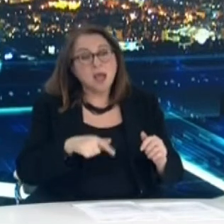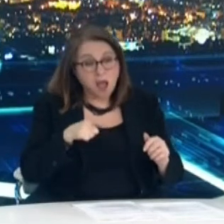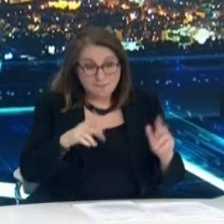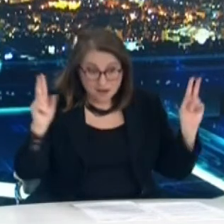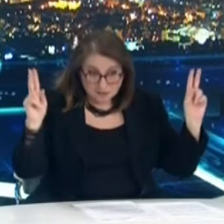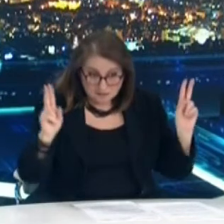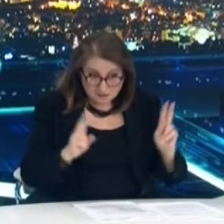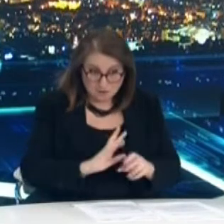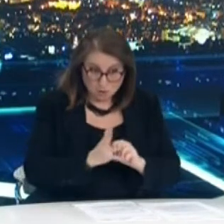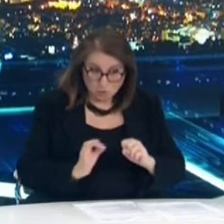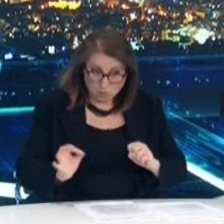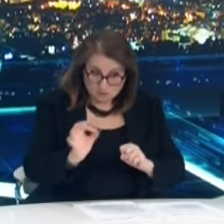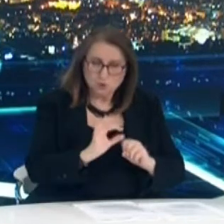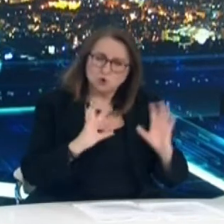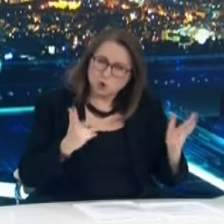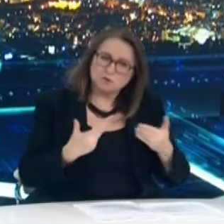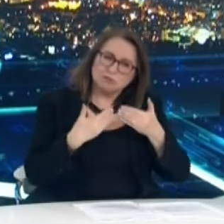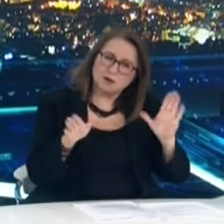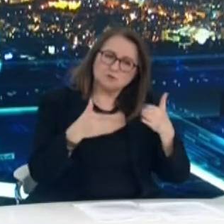δραστηριοτήτων οι οποίες θα ανοίξουν.